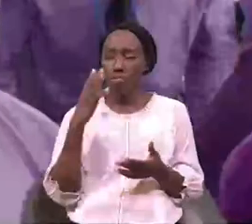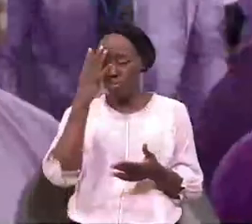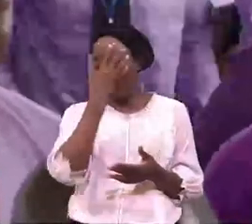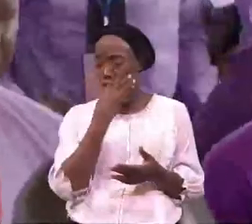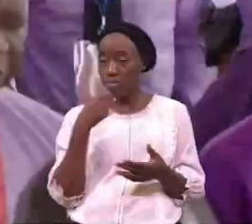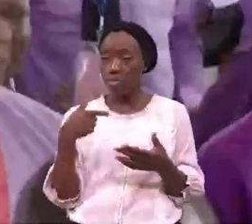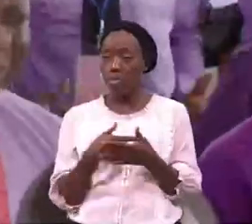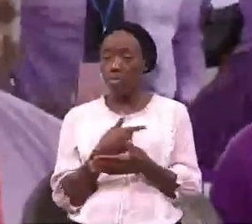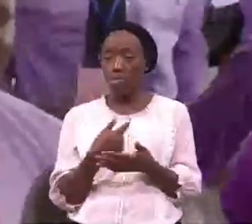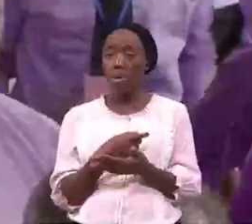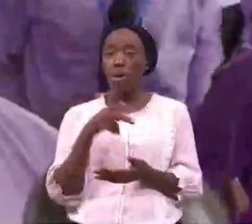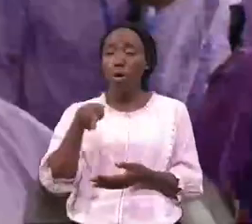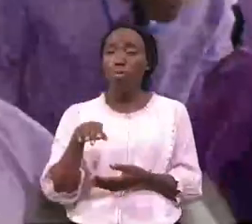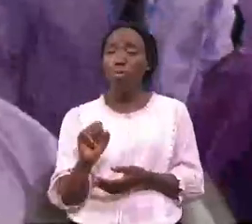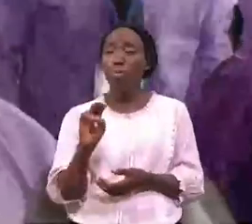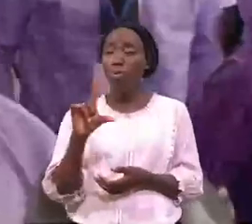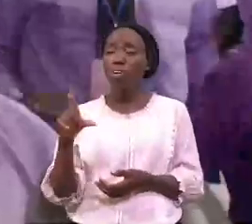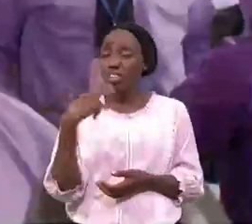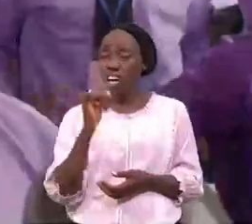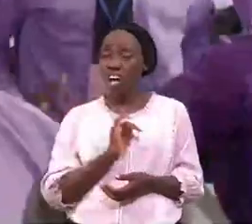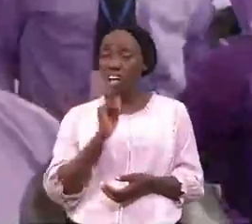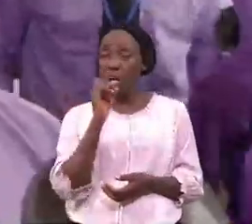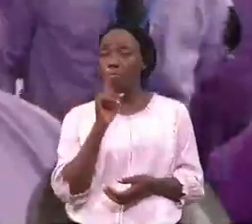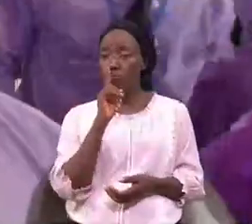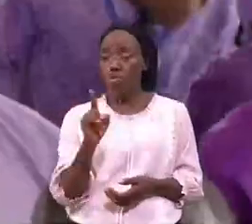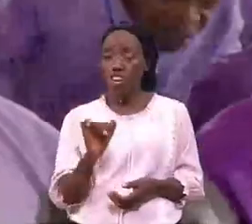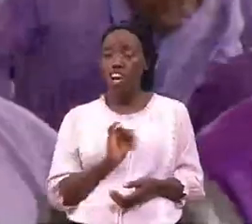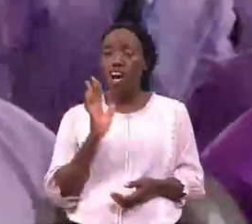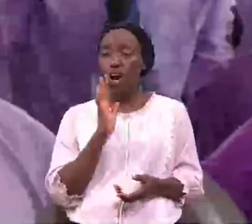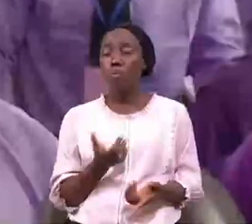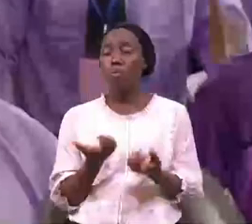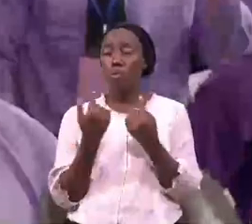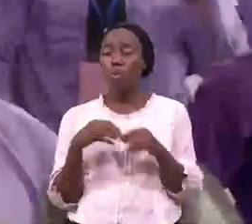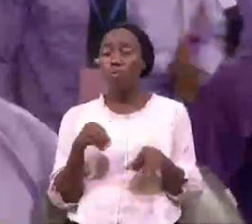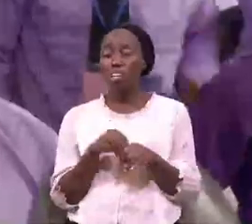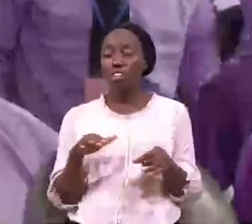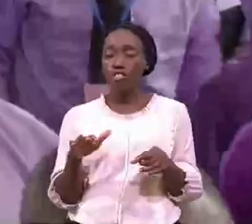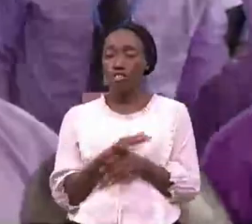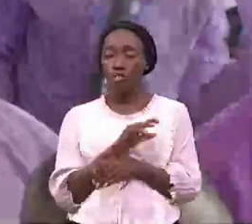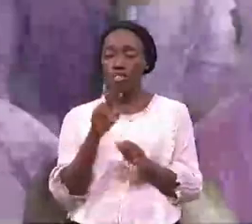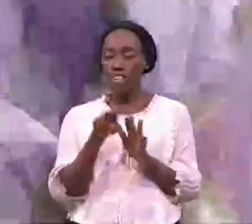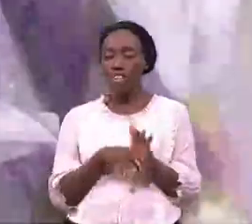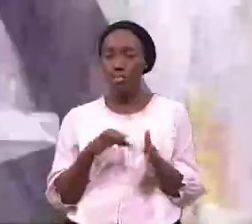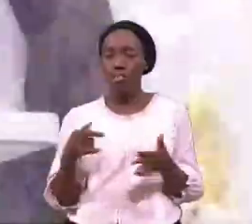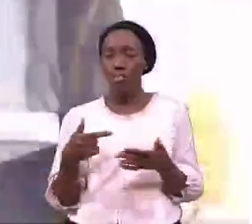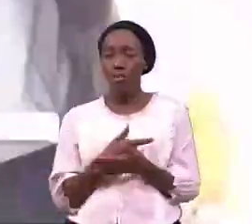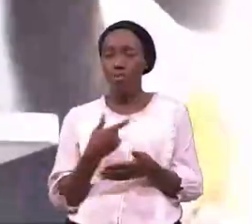Paul dit, quand je viendrai dans la plénitude des bénédictions de l'évangile de Christ.